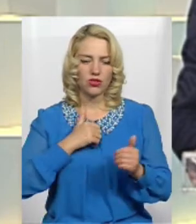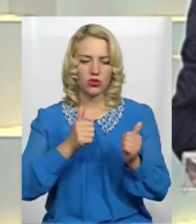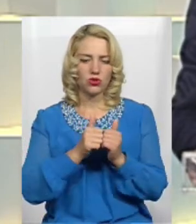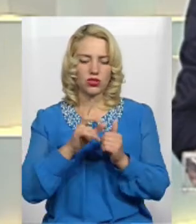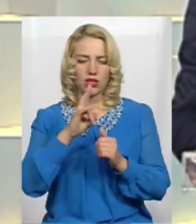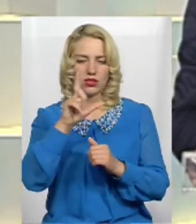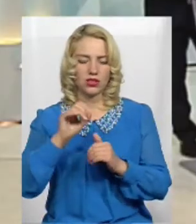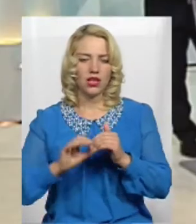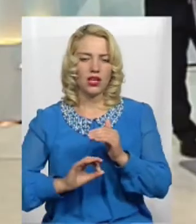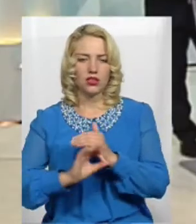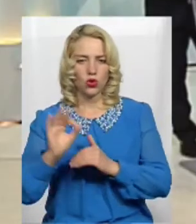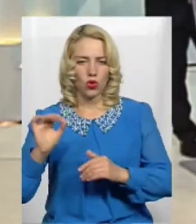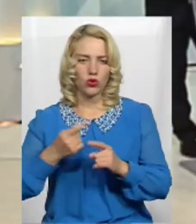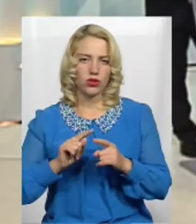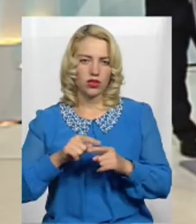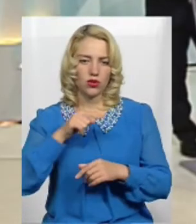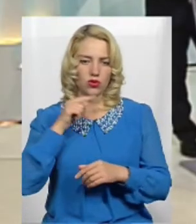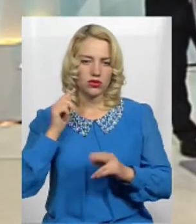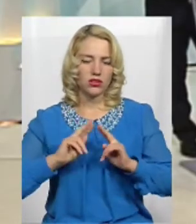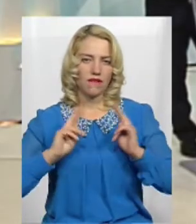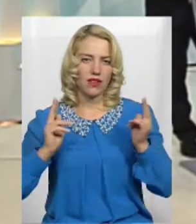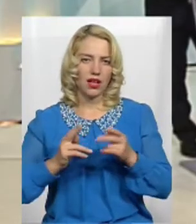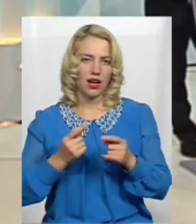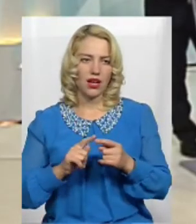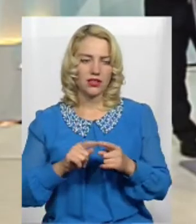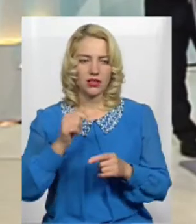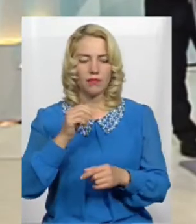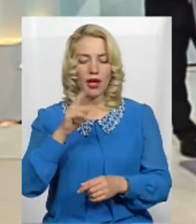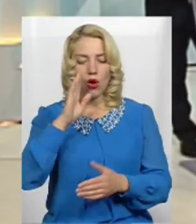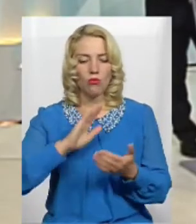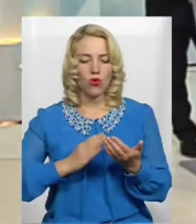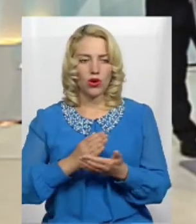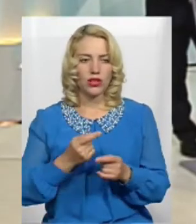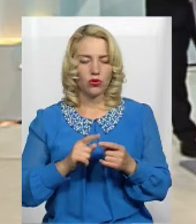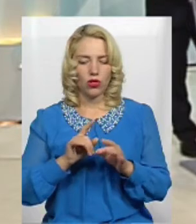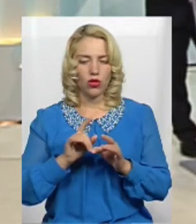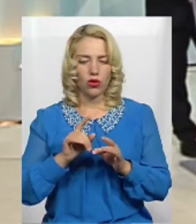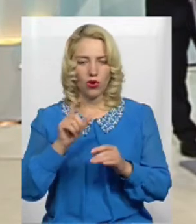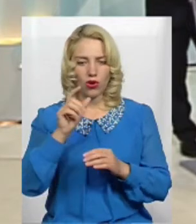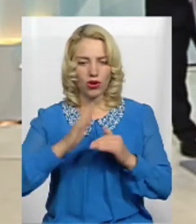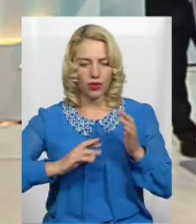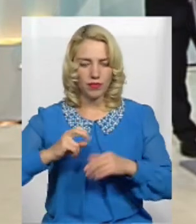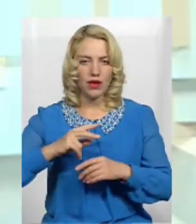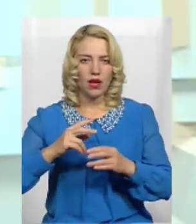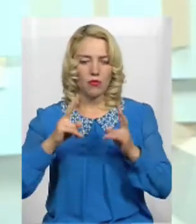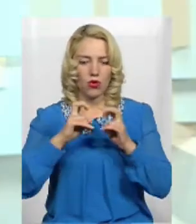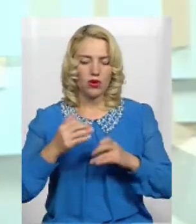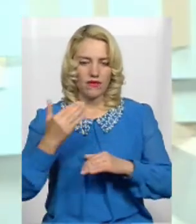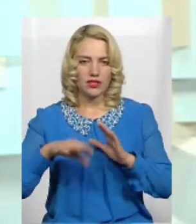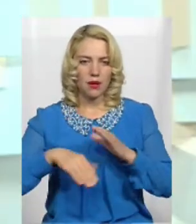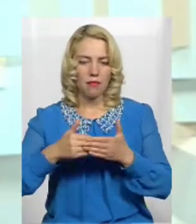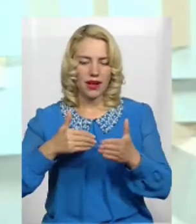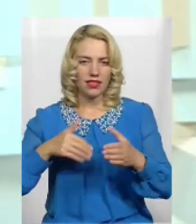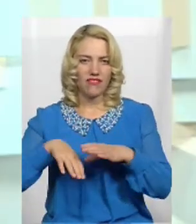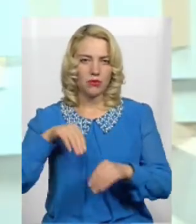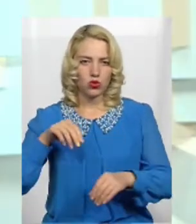Російської Федерації. Дякую за відповіді у цьому блоці. А політолог Ярослав Ювсечко проаналізував вашу передвиборчу програму. Маю до вас